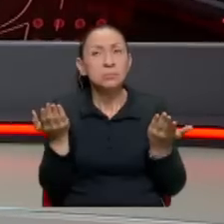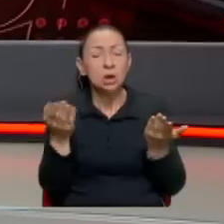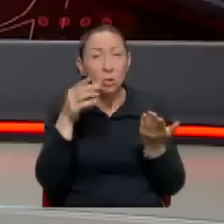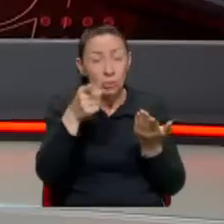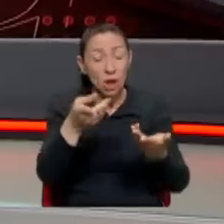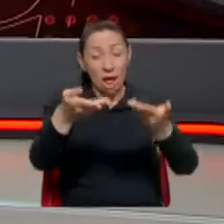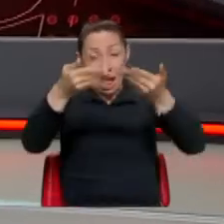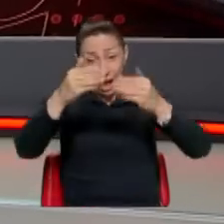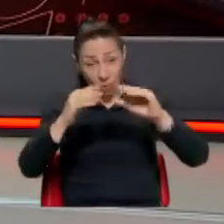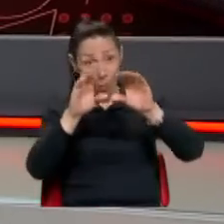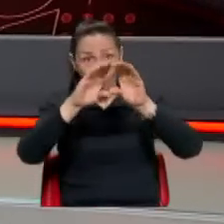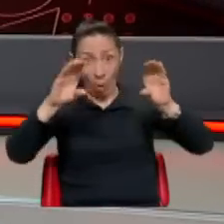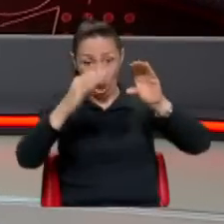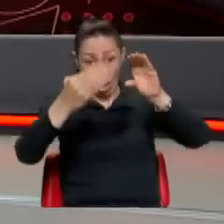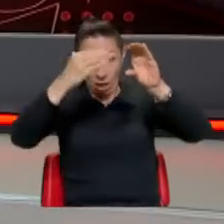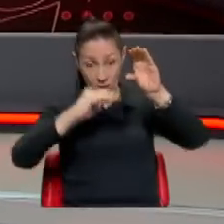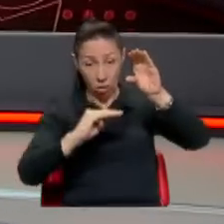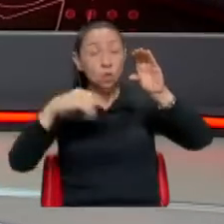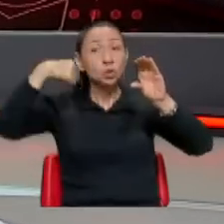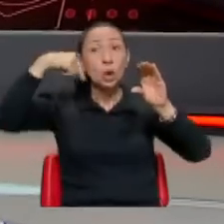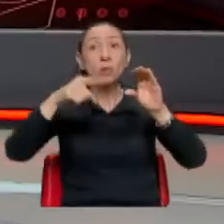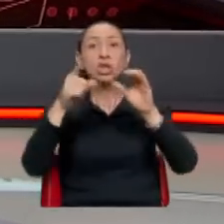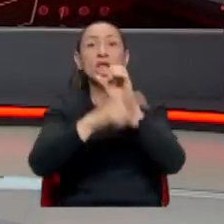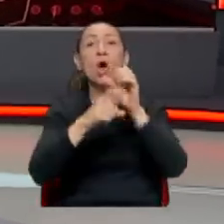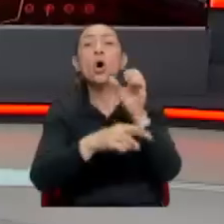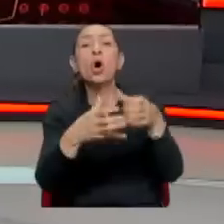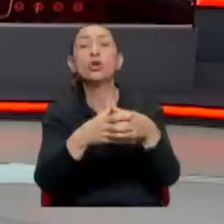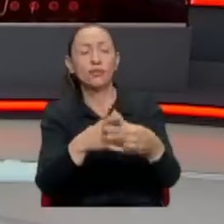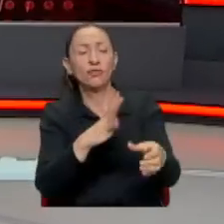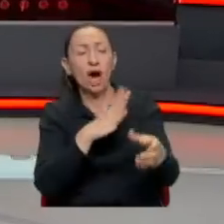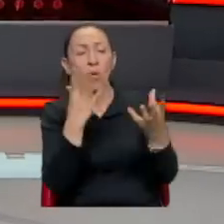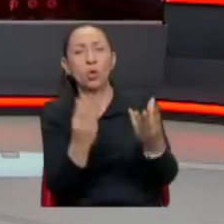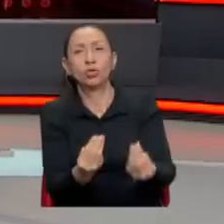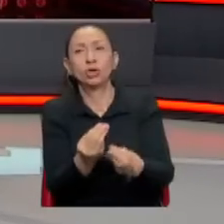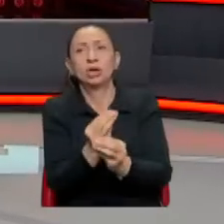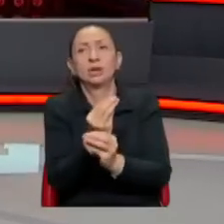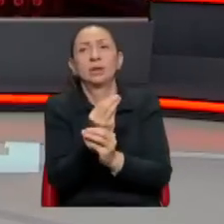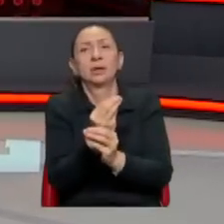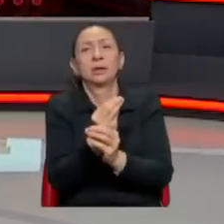Bunun alt tarafında, bunun altında Suriye'de bu terör örgütünün varlığı da artık